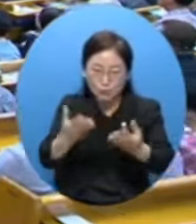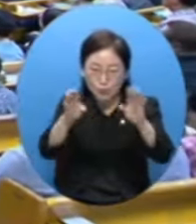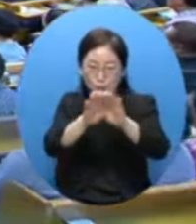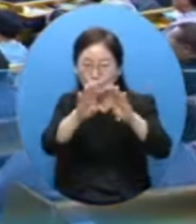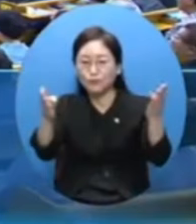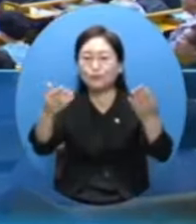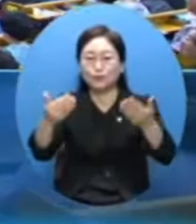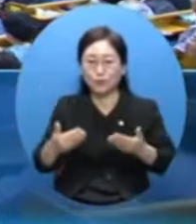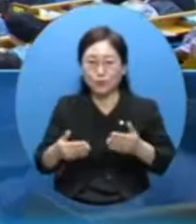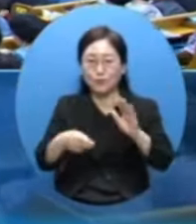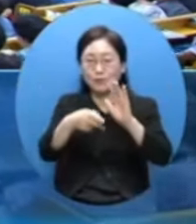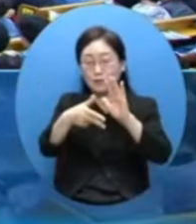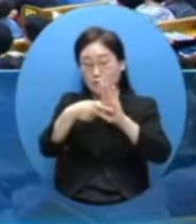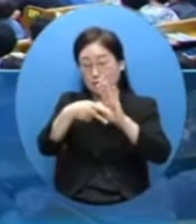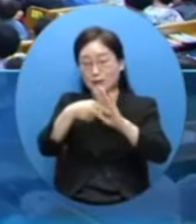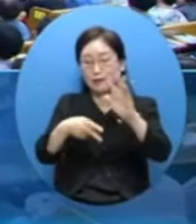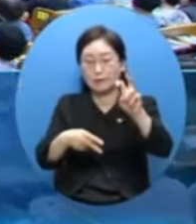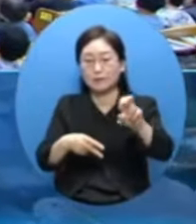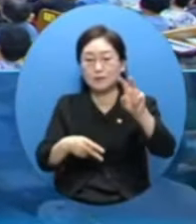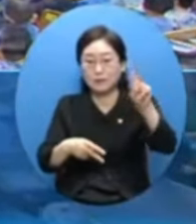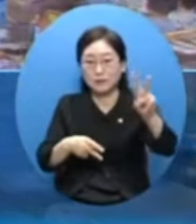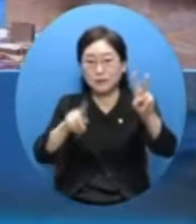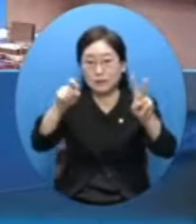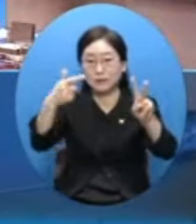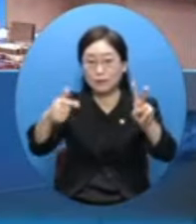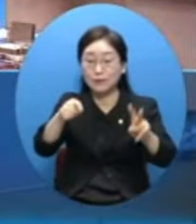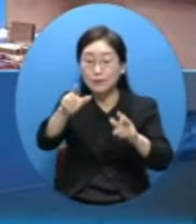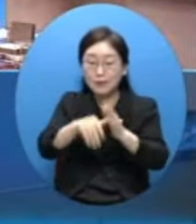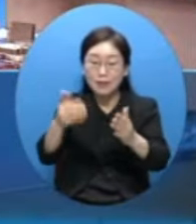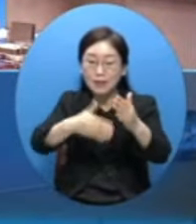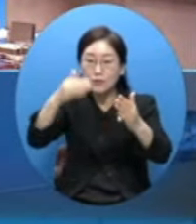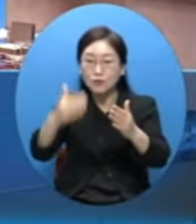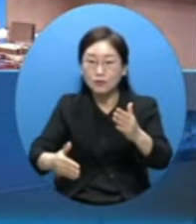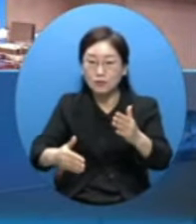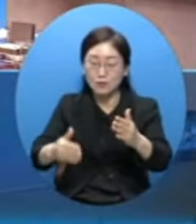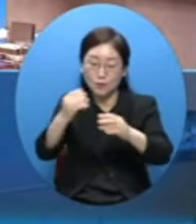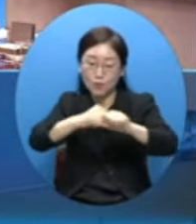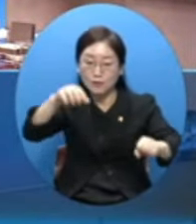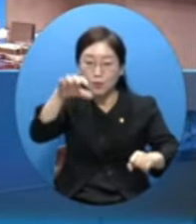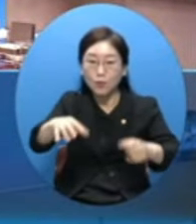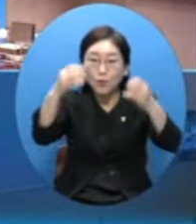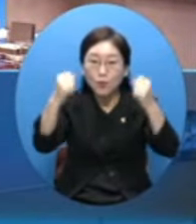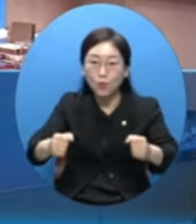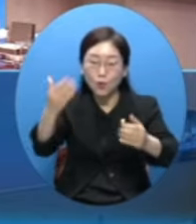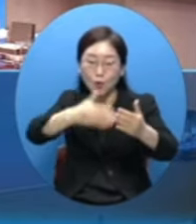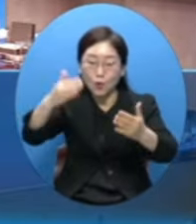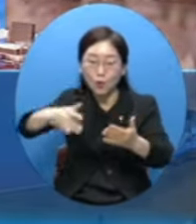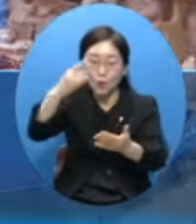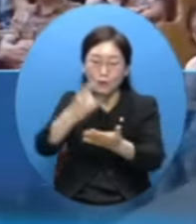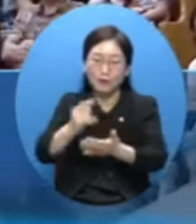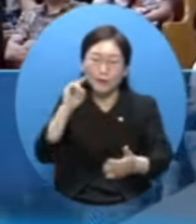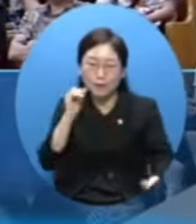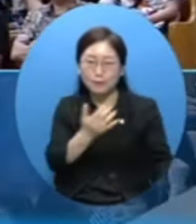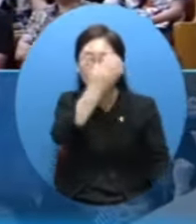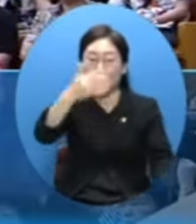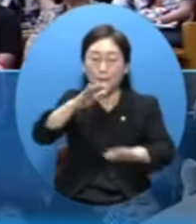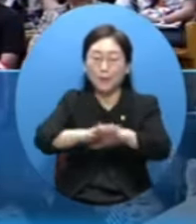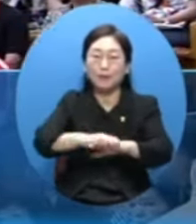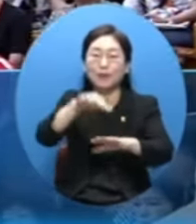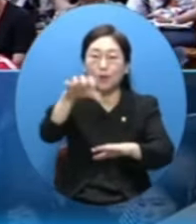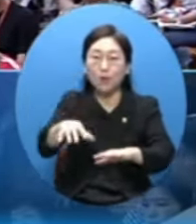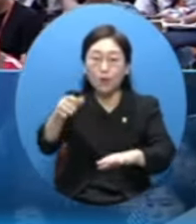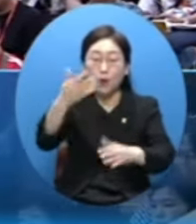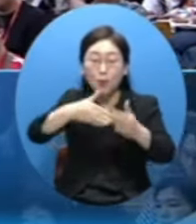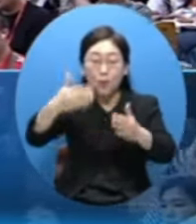이사야 32장 16절 17절입니다 그때 정의가 광야에 거하며 공의가 아름다운 밭에 거하리니 공의 열매는